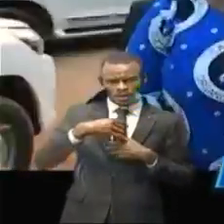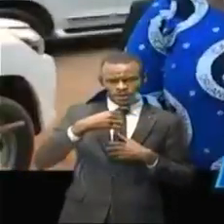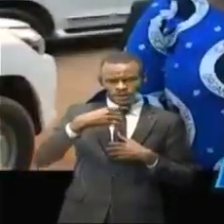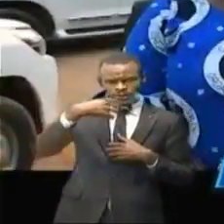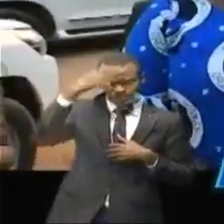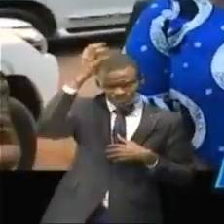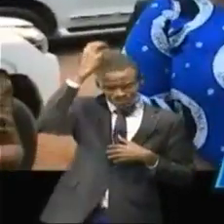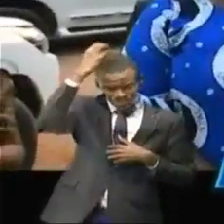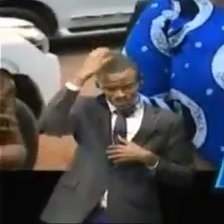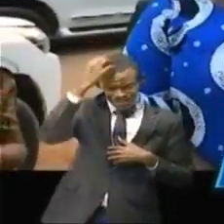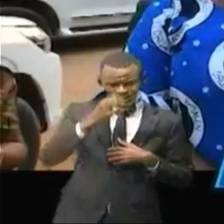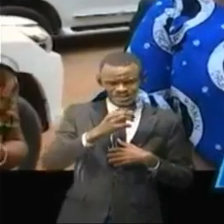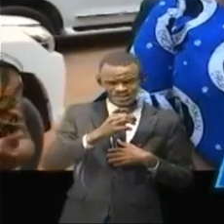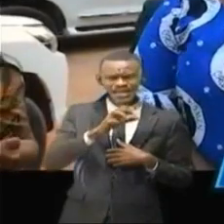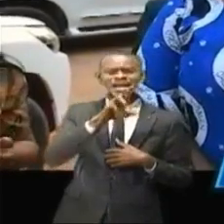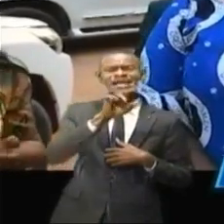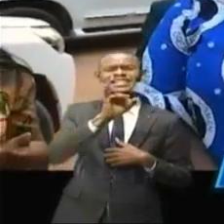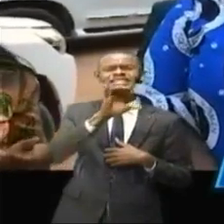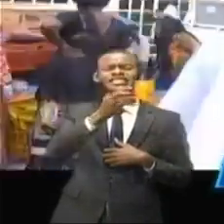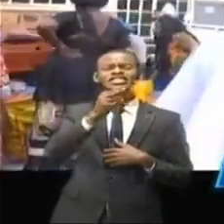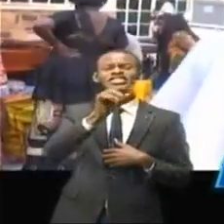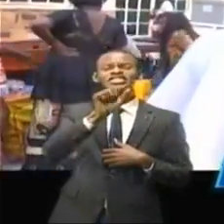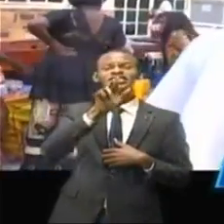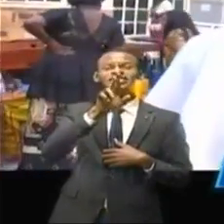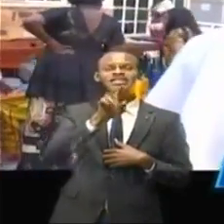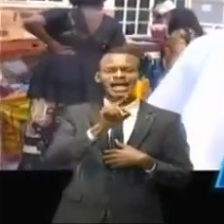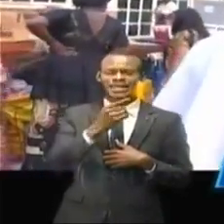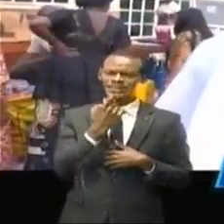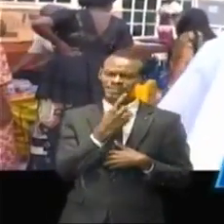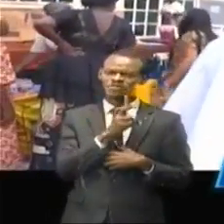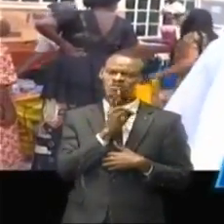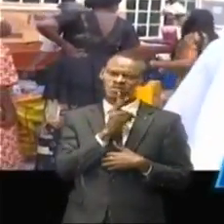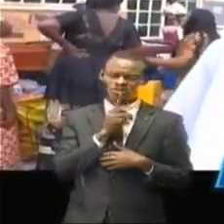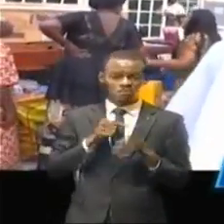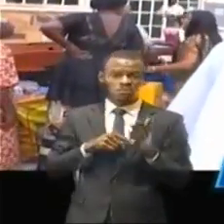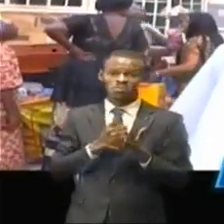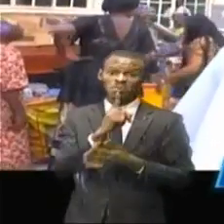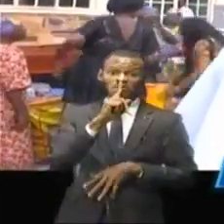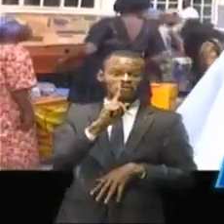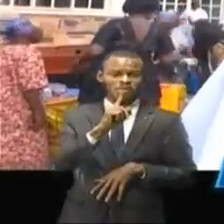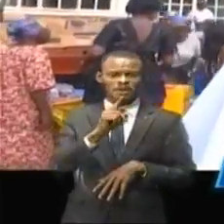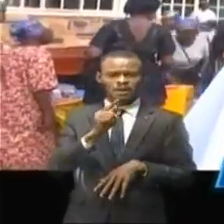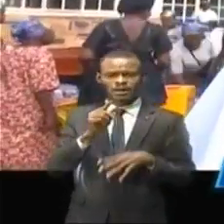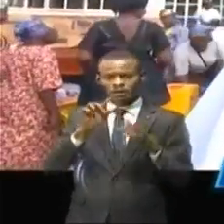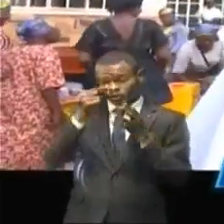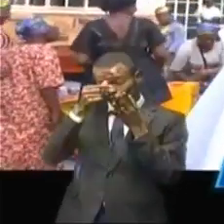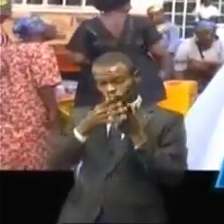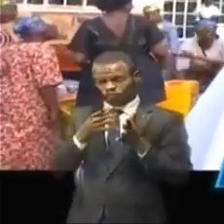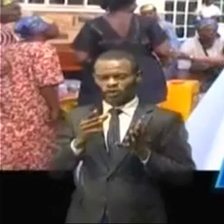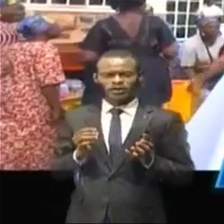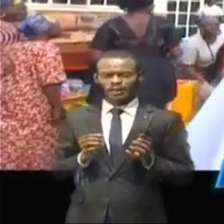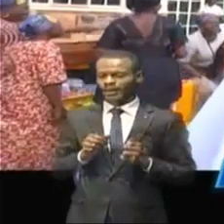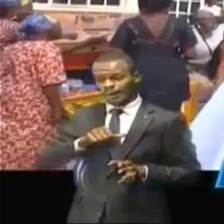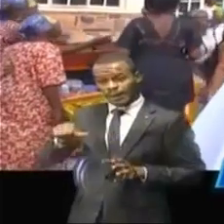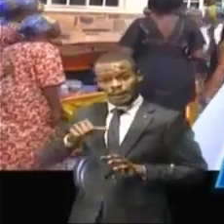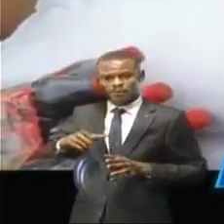Lualaba a la facilité de poser le geste du genre sans compter. Cela n'est pas une obligation pour elle, mais plutôt un don lié à sa